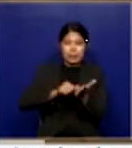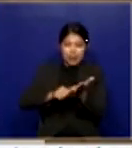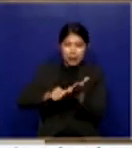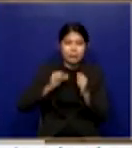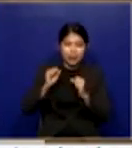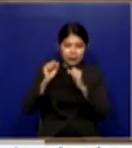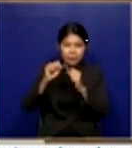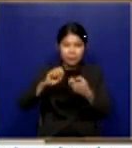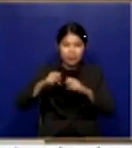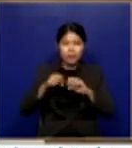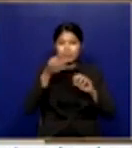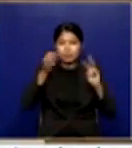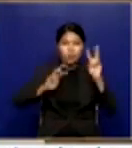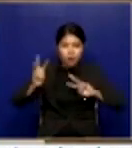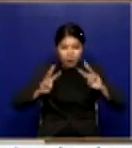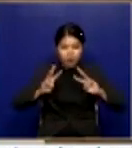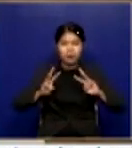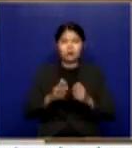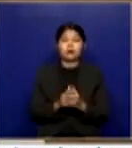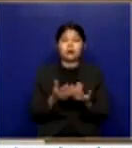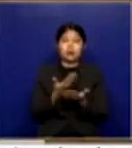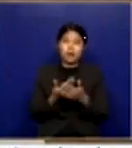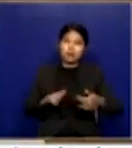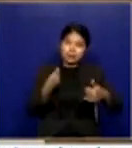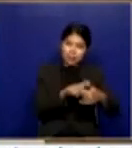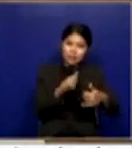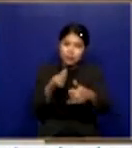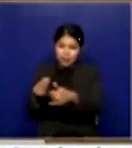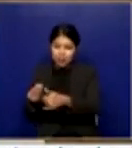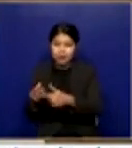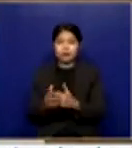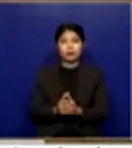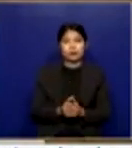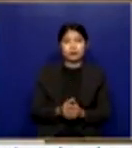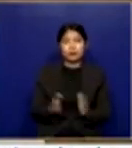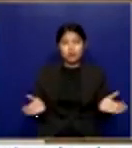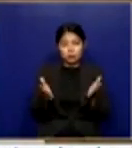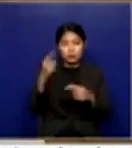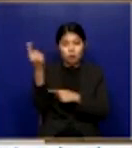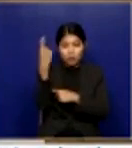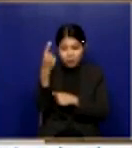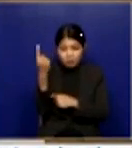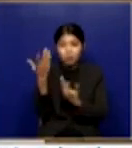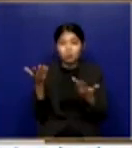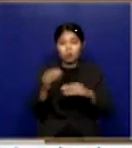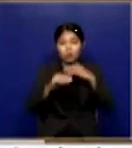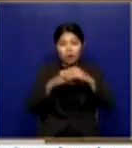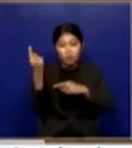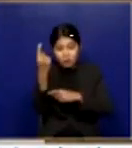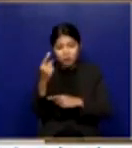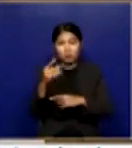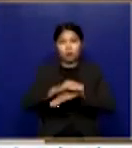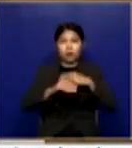แก้ปัญหาการว่างงานการแข่งกันยาวยามากมายการเข้าสู่การท่องเที่ยวการเพิ่มกำลังซื้อ